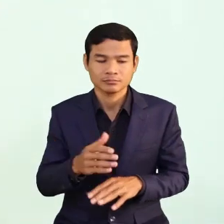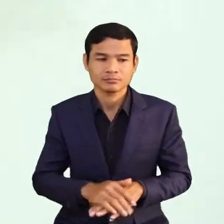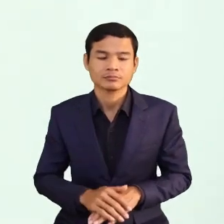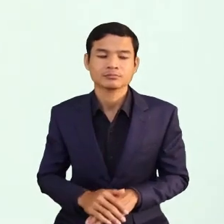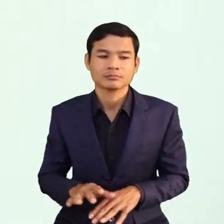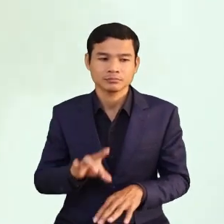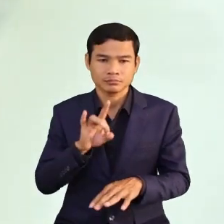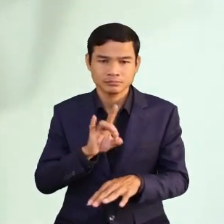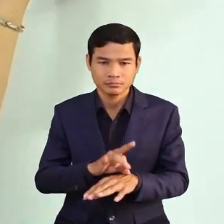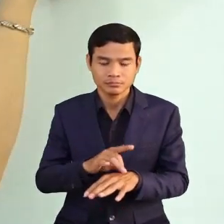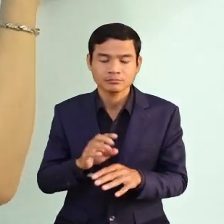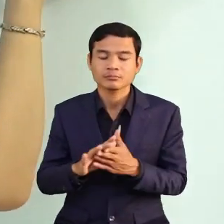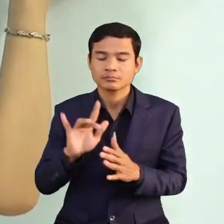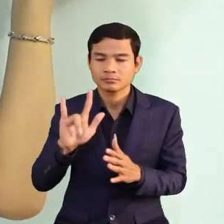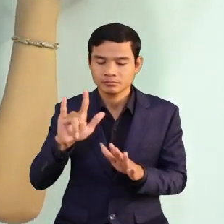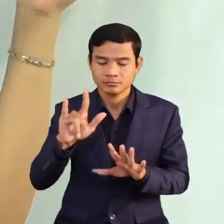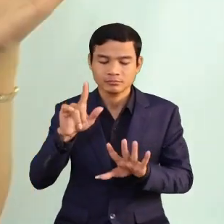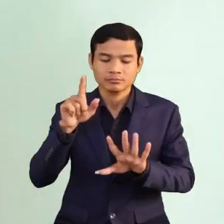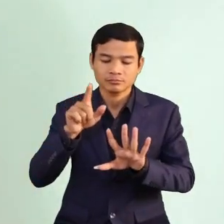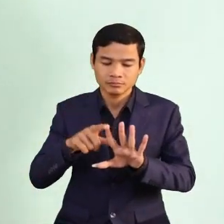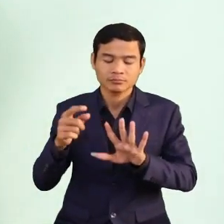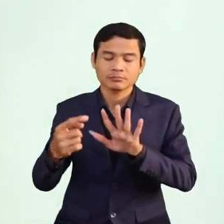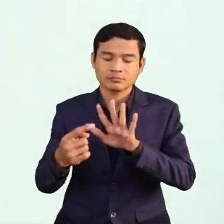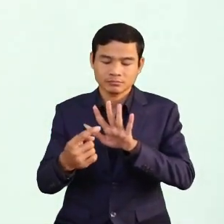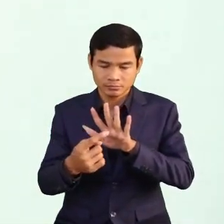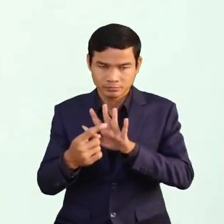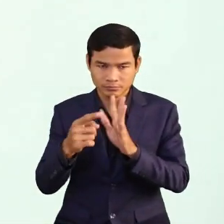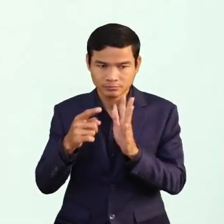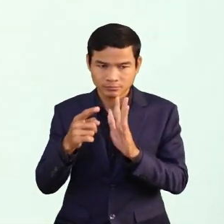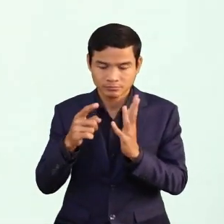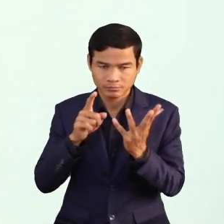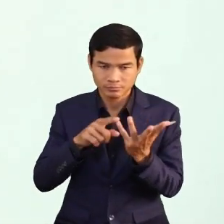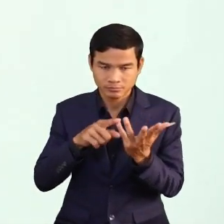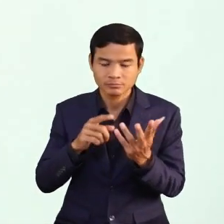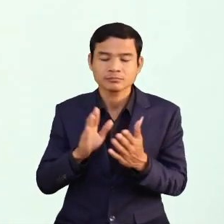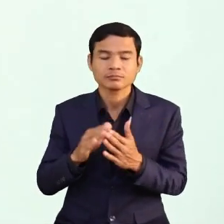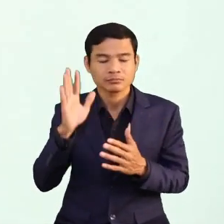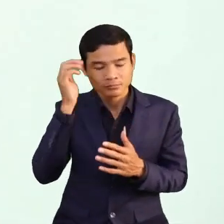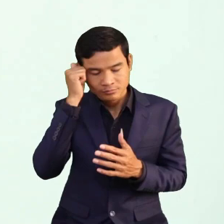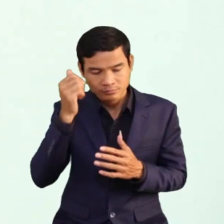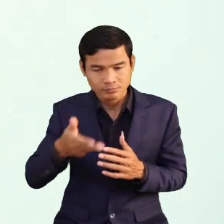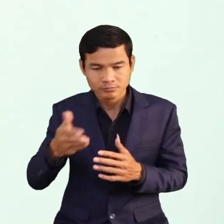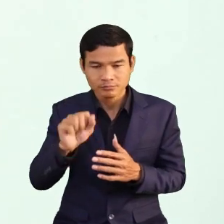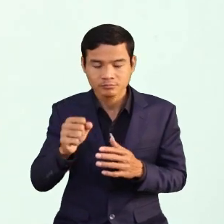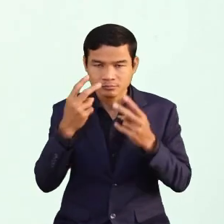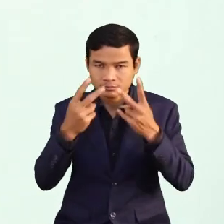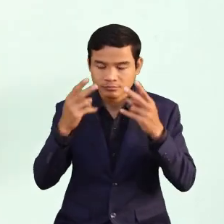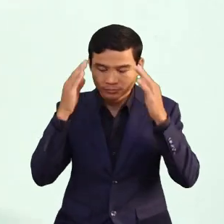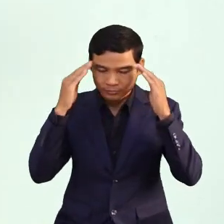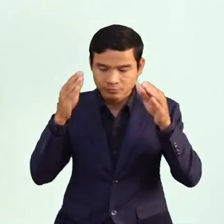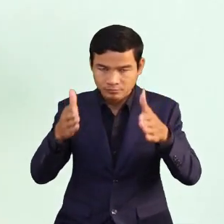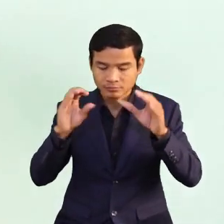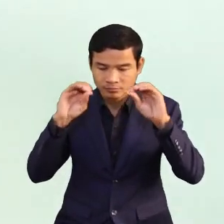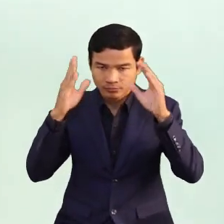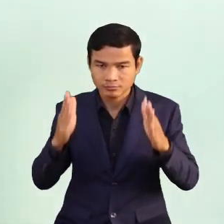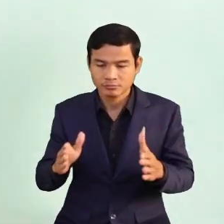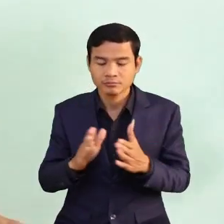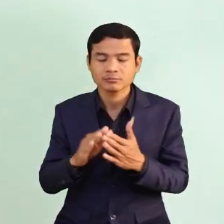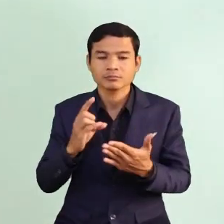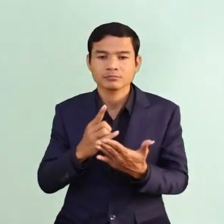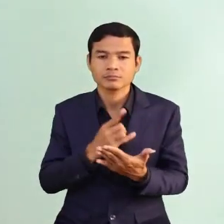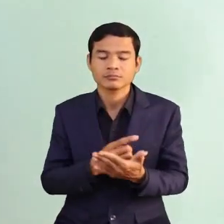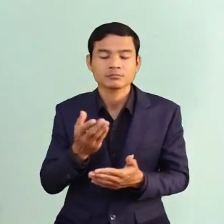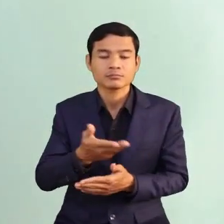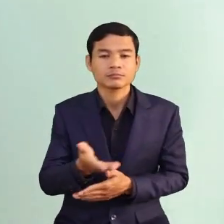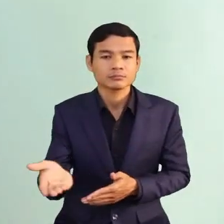จ่าปีปูจ่าอากุญแจแตงก้อนตาบันตาตะเตียดนี่ก่อนเมื่อมาไหนครูบันตาเตียดกาปีเมรียนม้อนก่อ